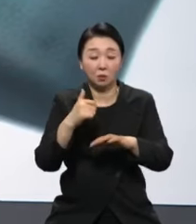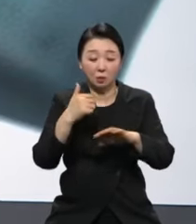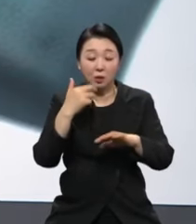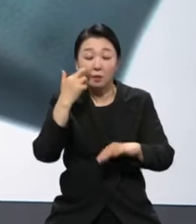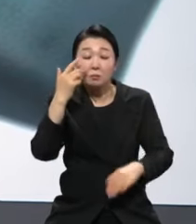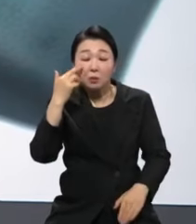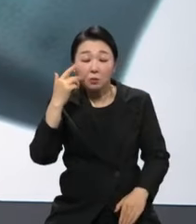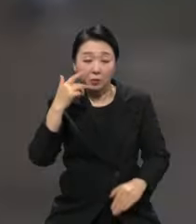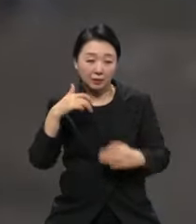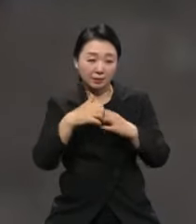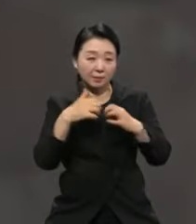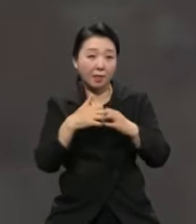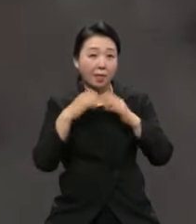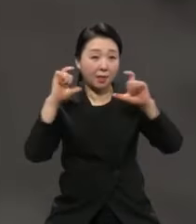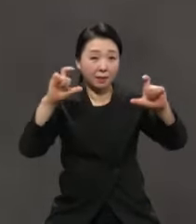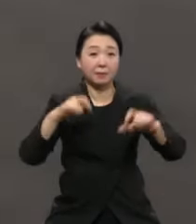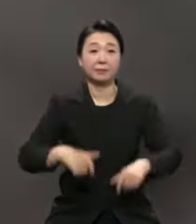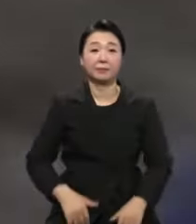기자입니다.